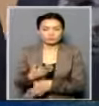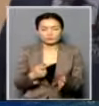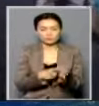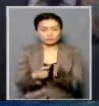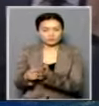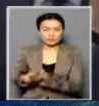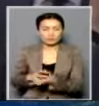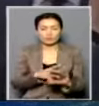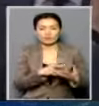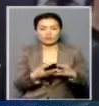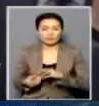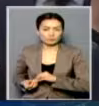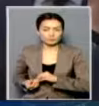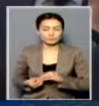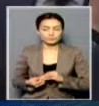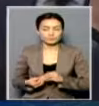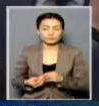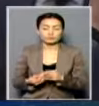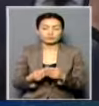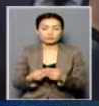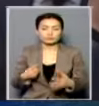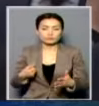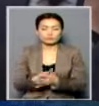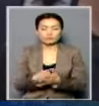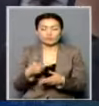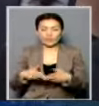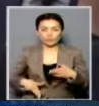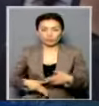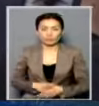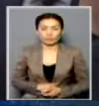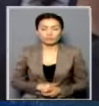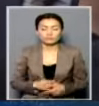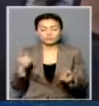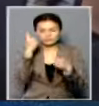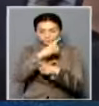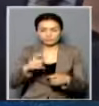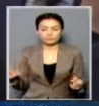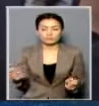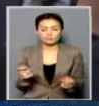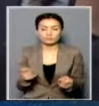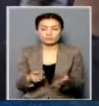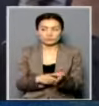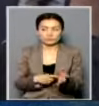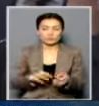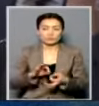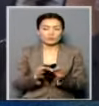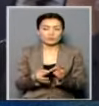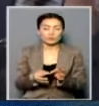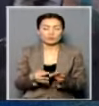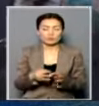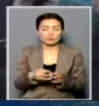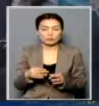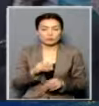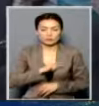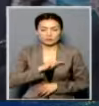болғандардың, олардың барлығын анық-қанығын анықтау үшін, жариялау үшін тергеу амалдарында өзінің шектеулері болады,